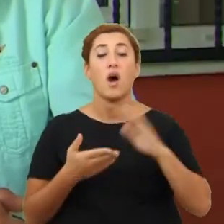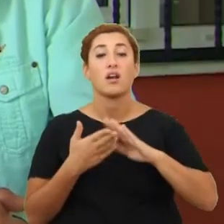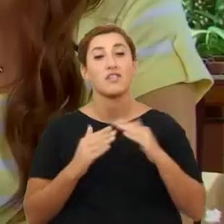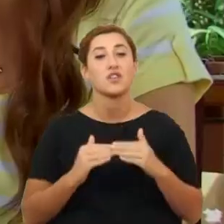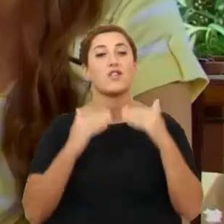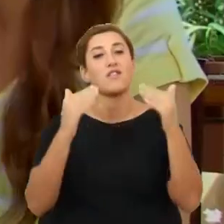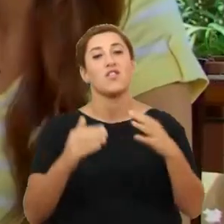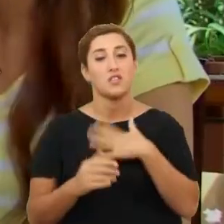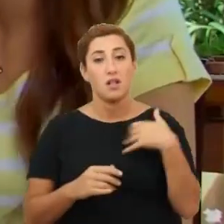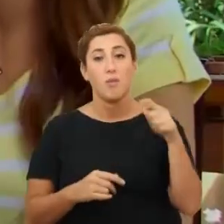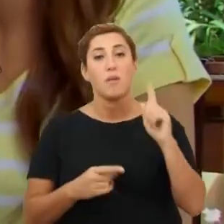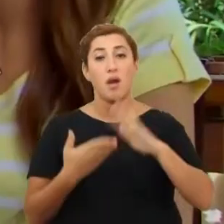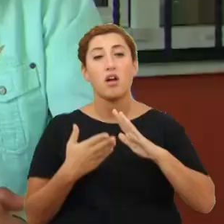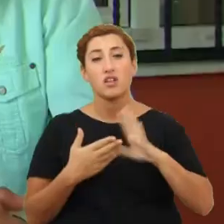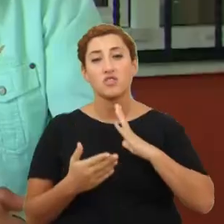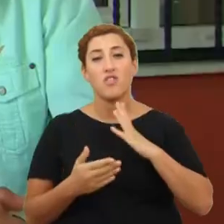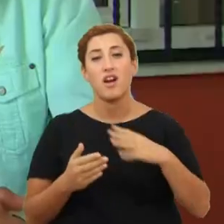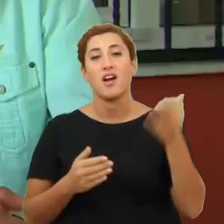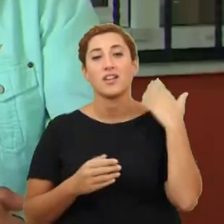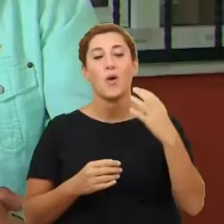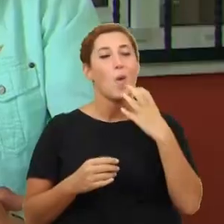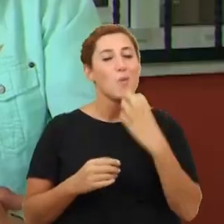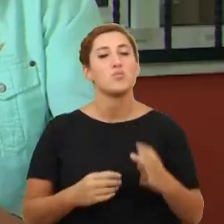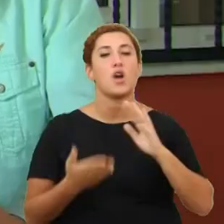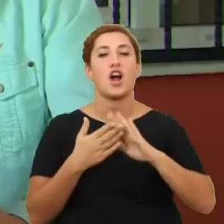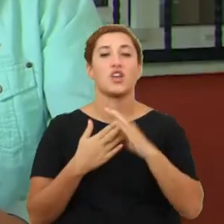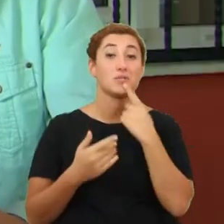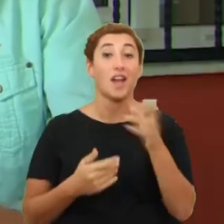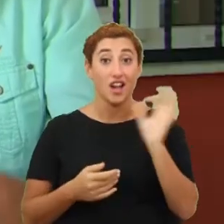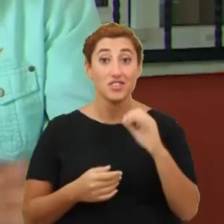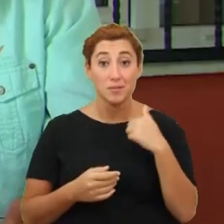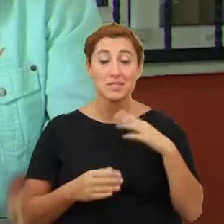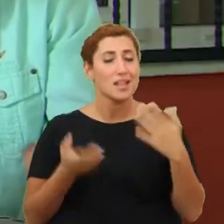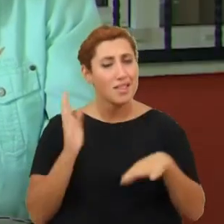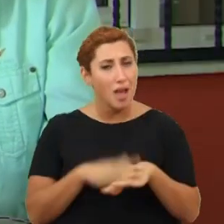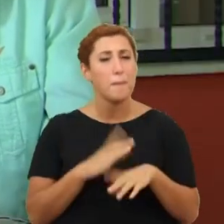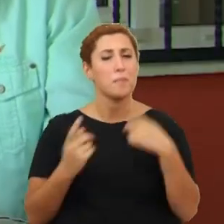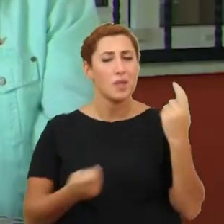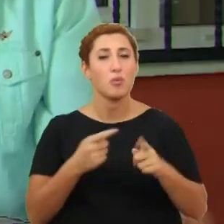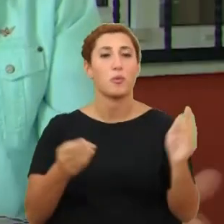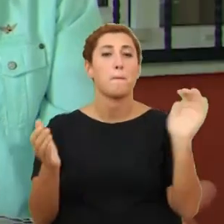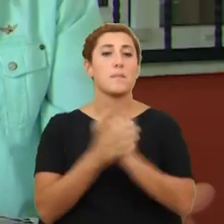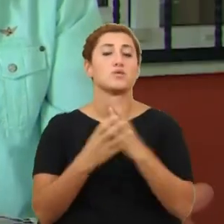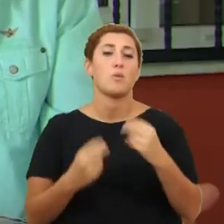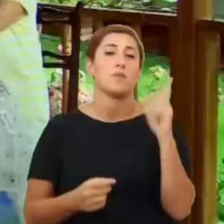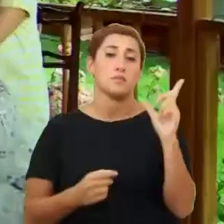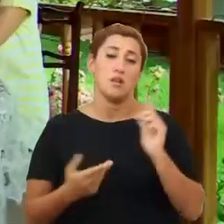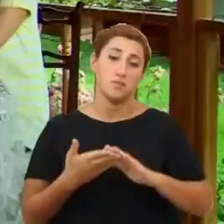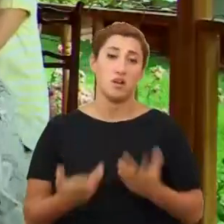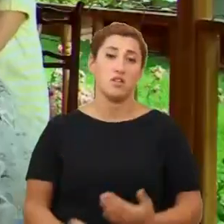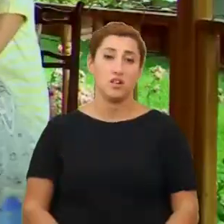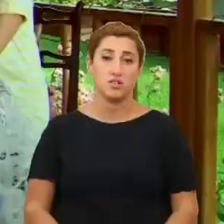arkadaştan da öteler. Annem de öyle bir arkadaşı vardı. Ahiretlik derdi onun için. Ya işte biz ne yapıp ne edip bunları barıştırmamız lazım